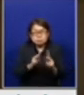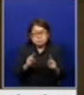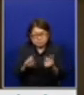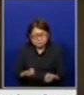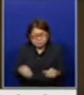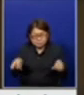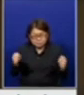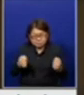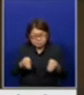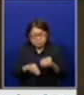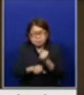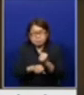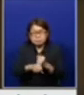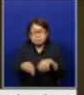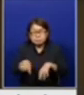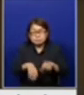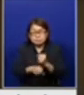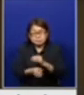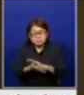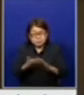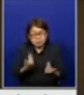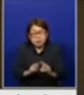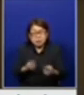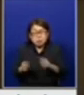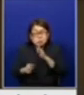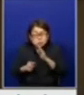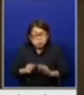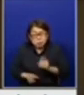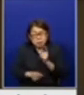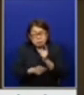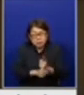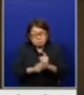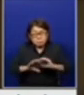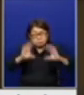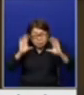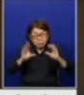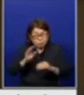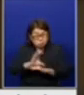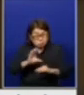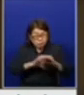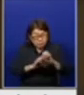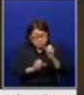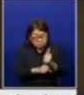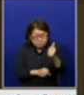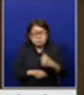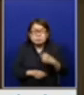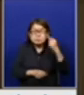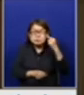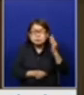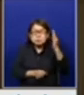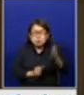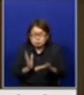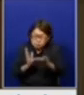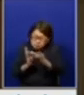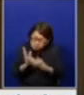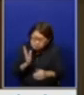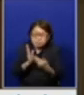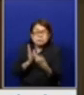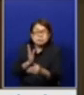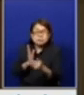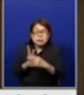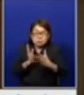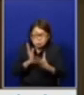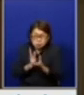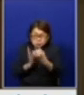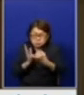งการรัฐบาลทำโครงการได้ผมเชื่อว่าภาคอีสาน20จังหวัดจะมีน้ำใช้ตลอดปีและภาคกลางส่วน